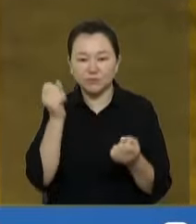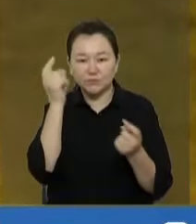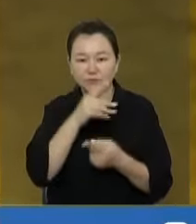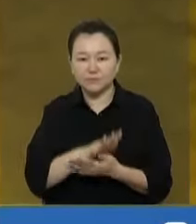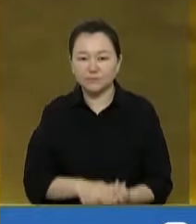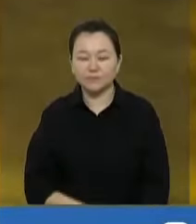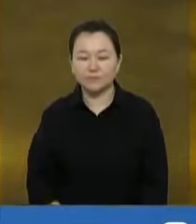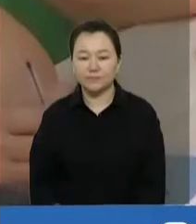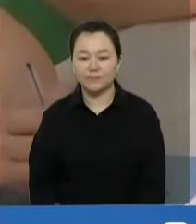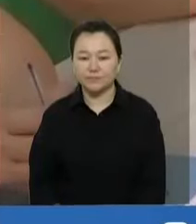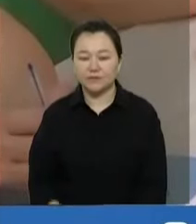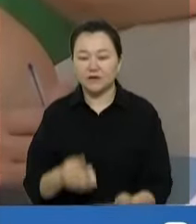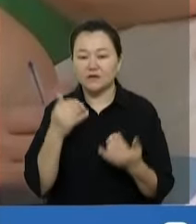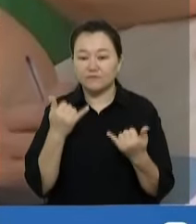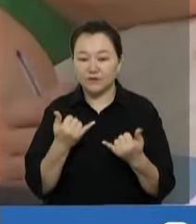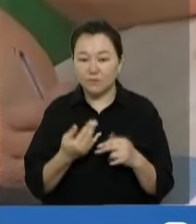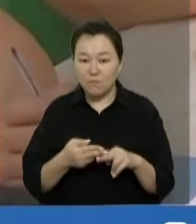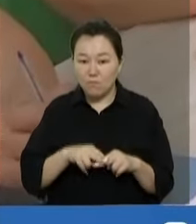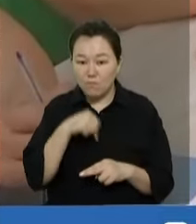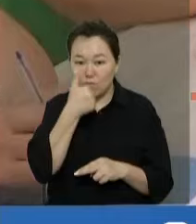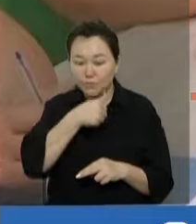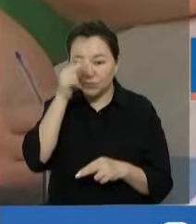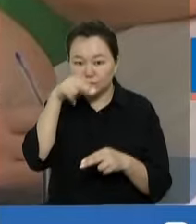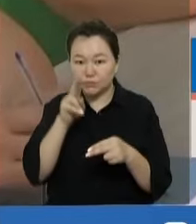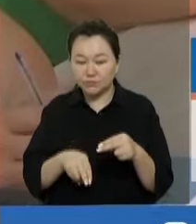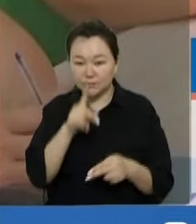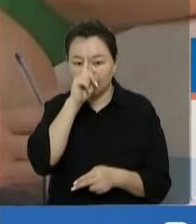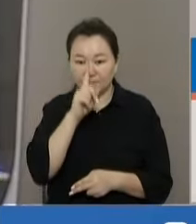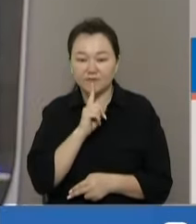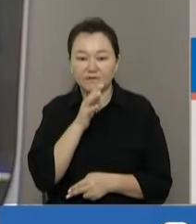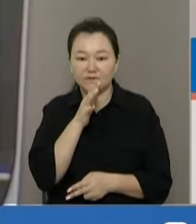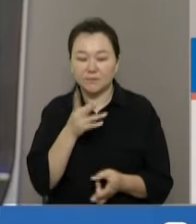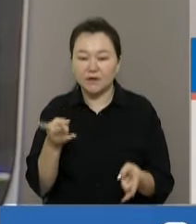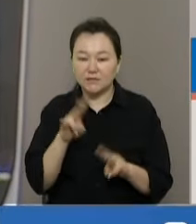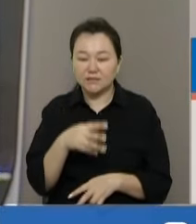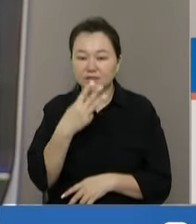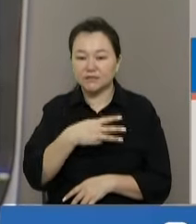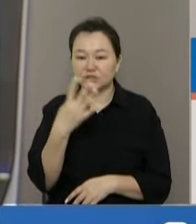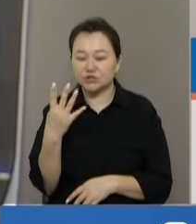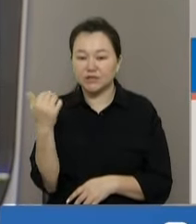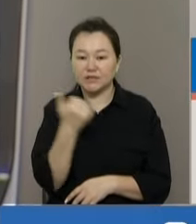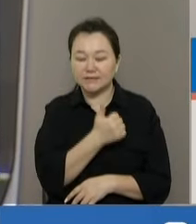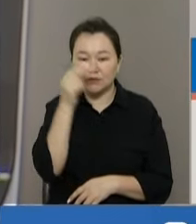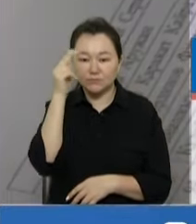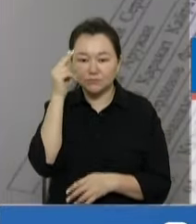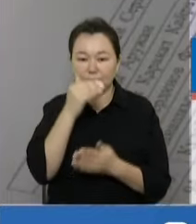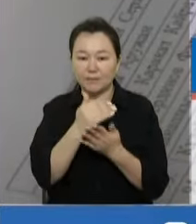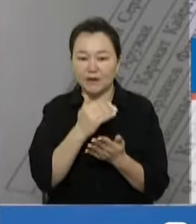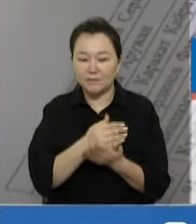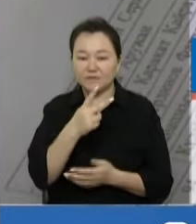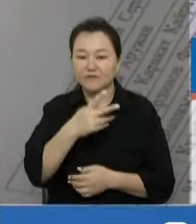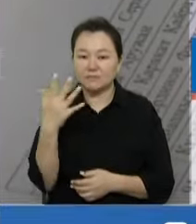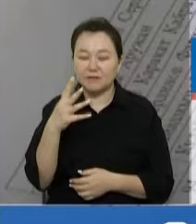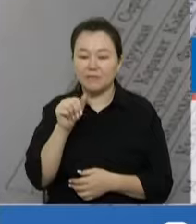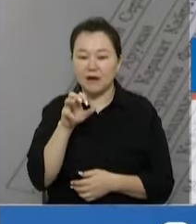еді. Биылғы оқу жылының аяқталуына бір айдай ғана уақыт қалды. 34 аптаға созылған білім бағдарламасы